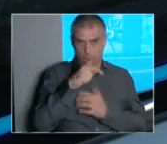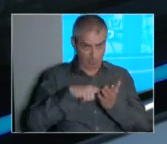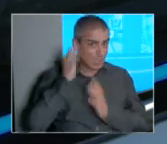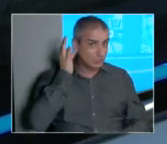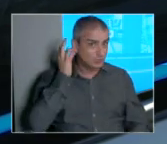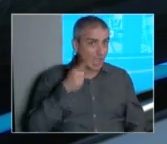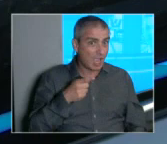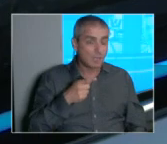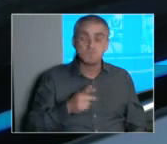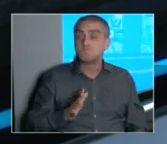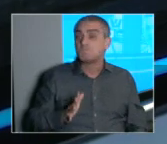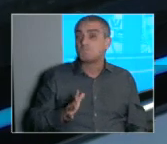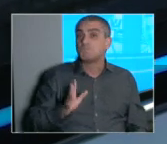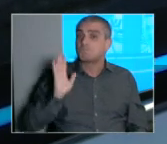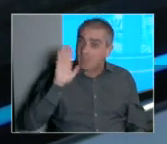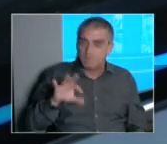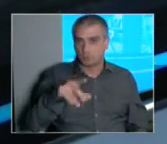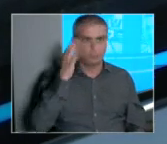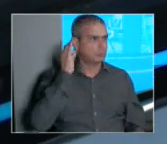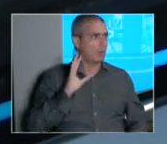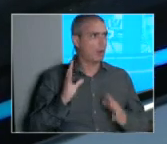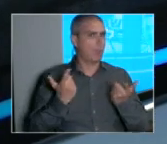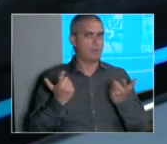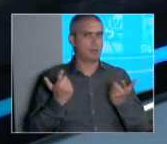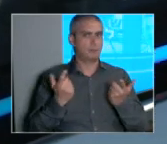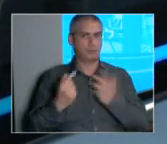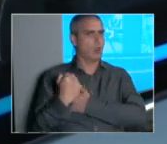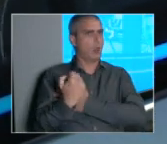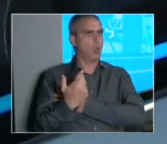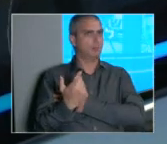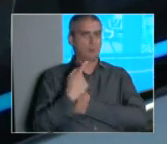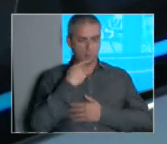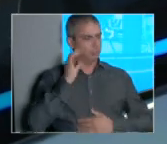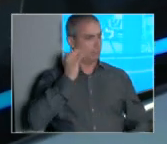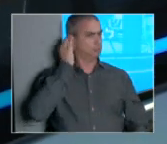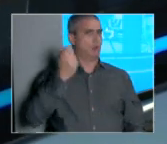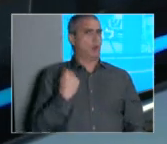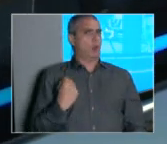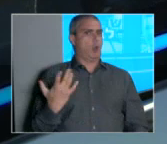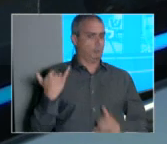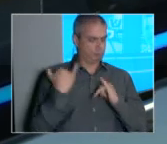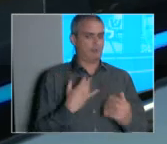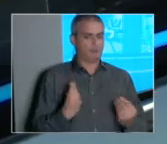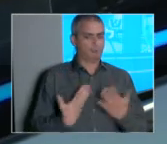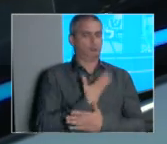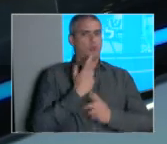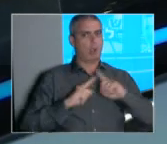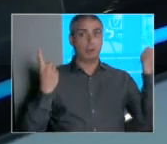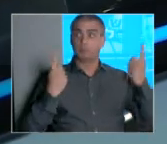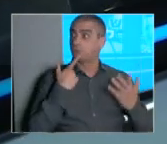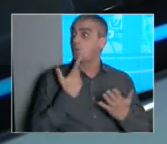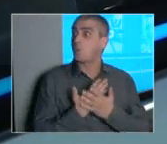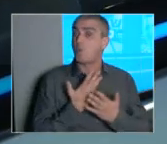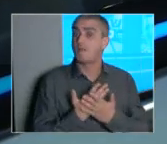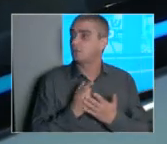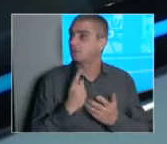אישה? יש, אולי למרות שהיא אישה. אתה רואה שבמפלגות אחרות זה לא עובד. למה לא להגיד, כן, אישה זה כוח, היא מביאה משהו אחר, משהו שונה. במפלגות